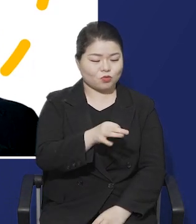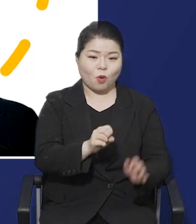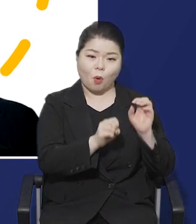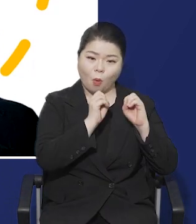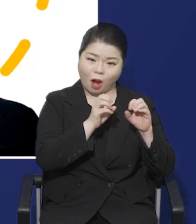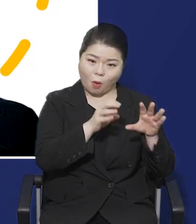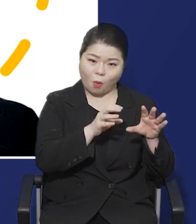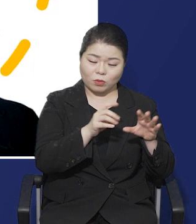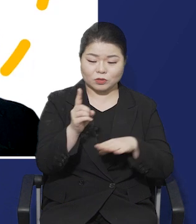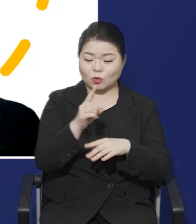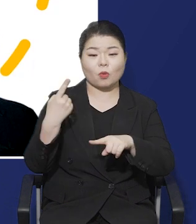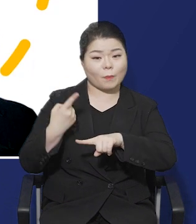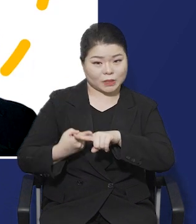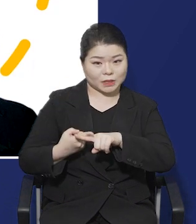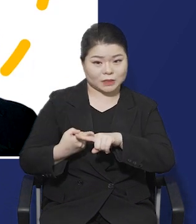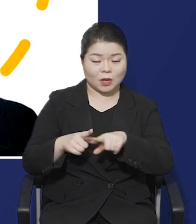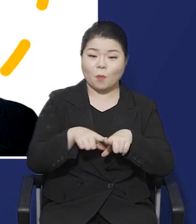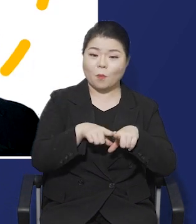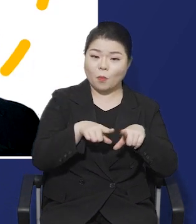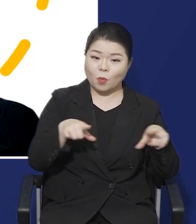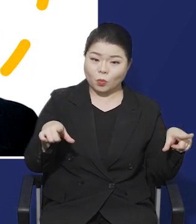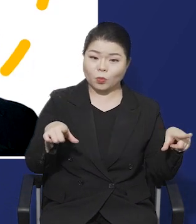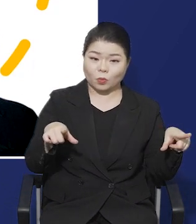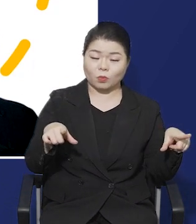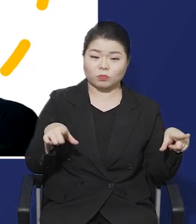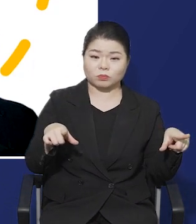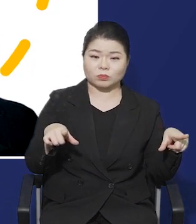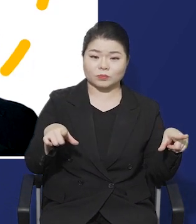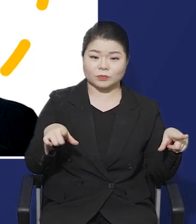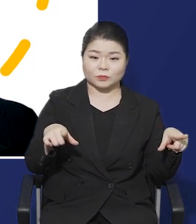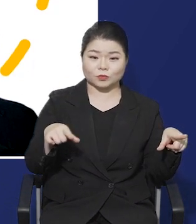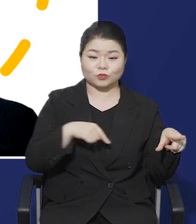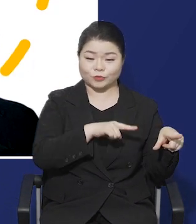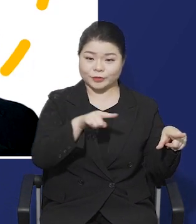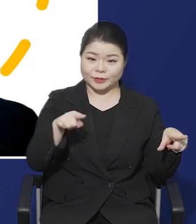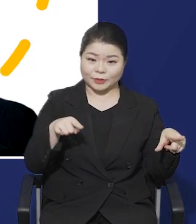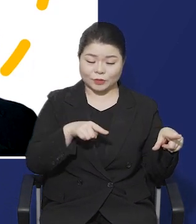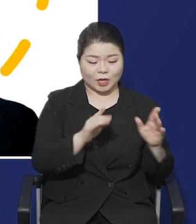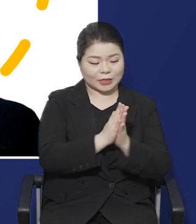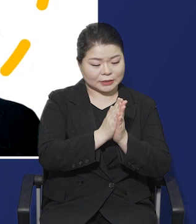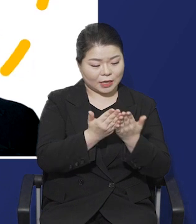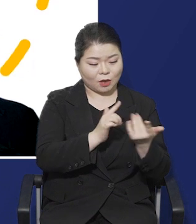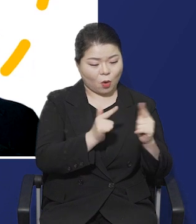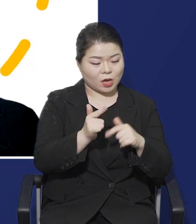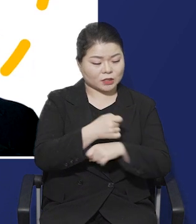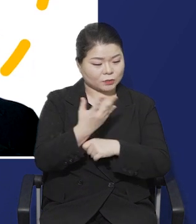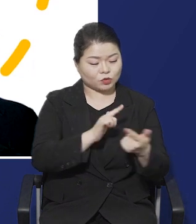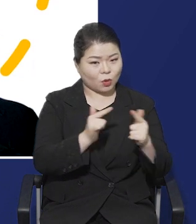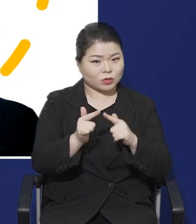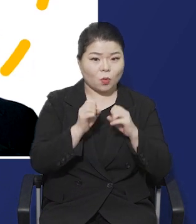매체도 마찬가지지만, 그리고 일반적인 그런 그 지상이나 아니면 지면을 통한 그런